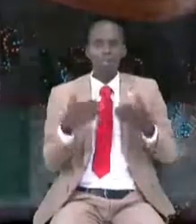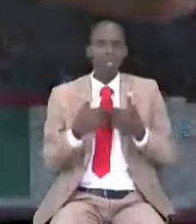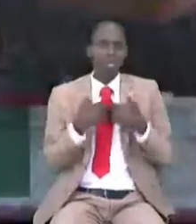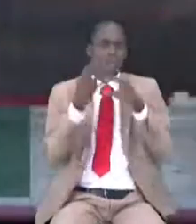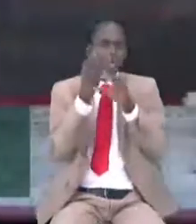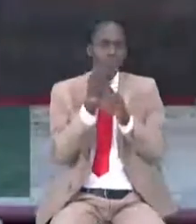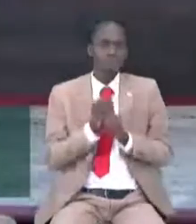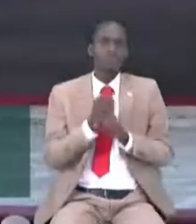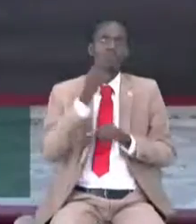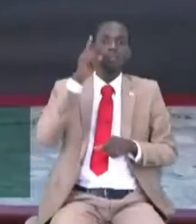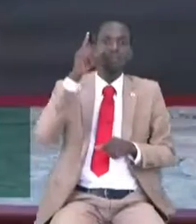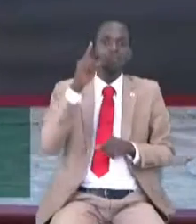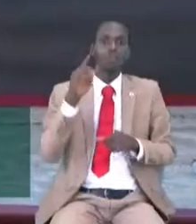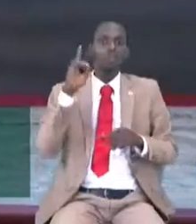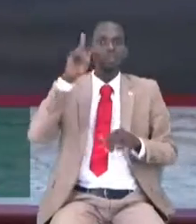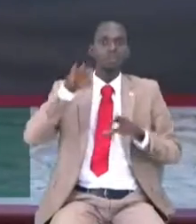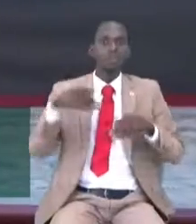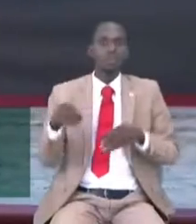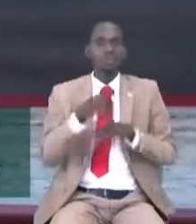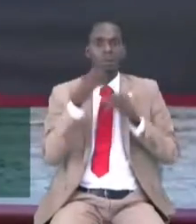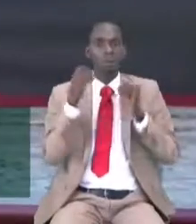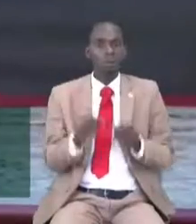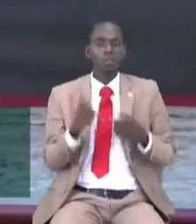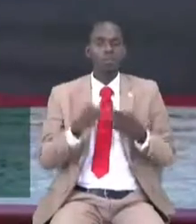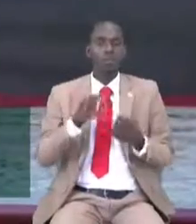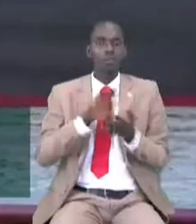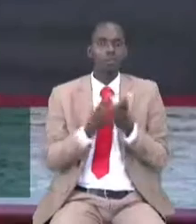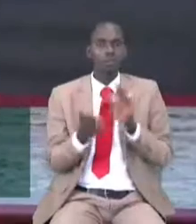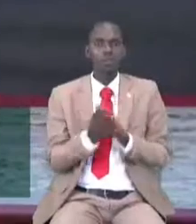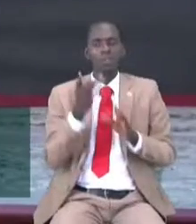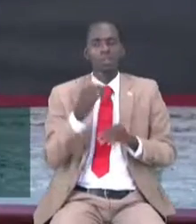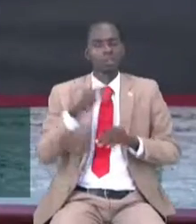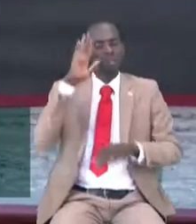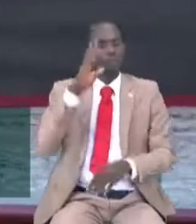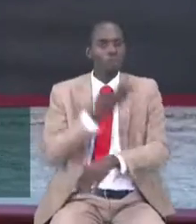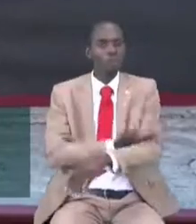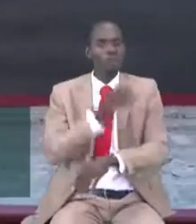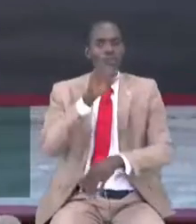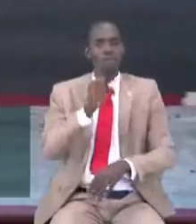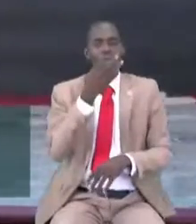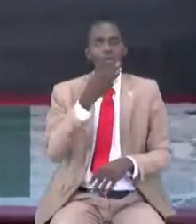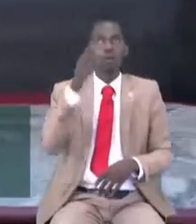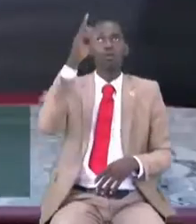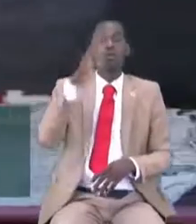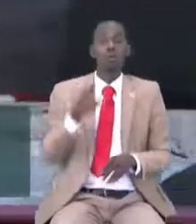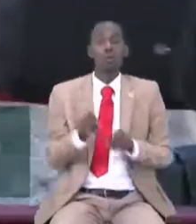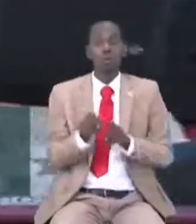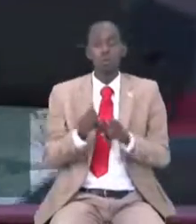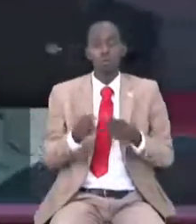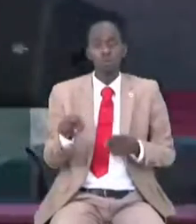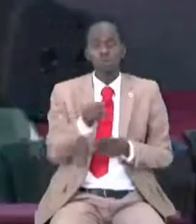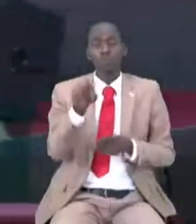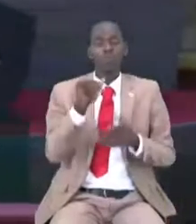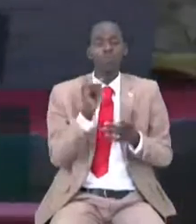nom, elle a donné le pouvoir de devenir enfant de Dieu. C'est ce qu'on dit aux